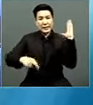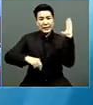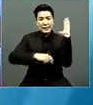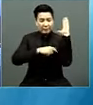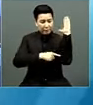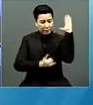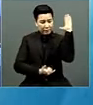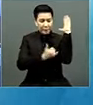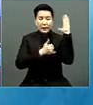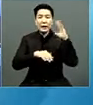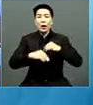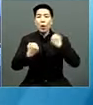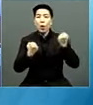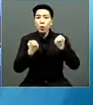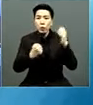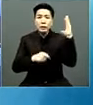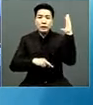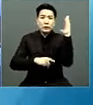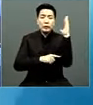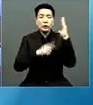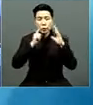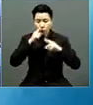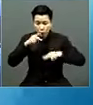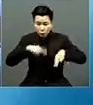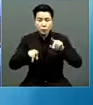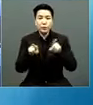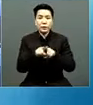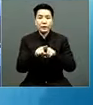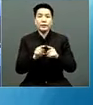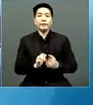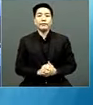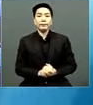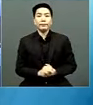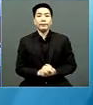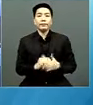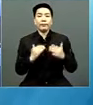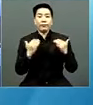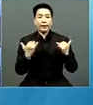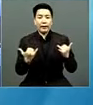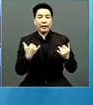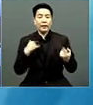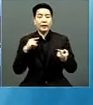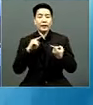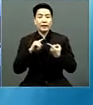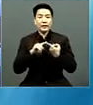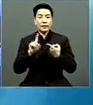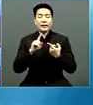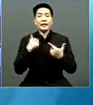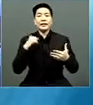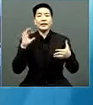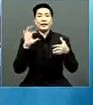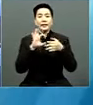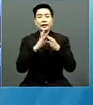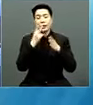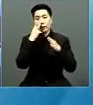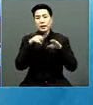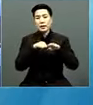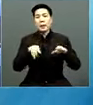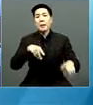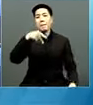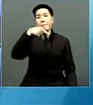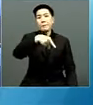แดนที่เป็นทางบกก็ยังต้องดูแลอยู่นะครับอันนี้เป็นถัดมาก็จะเป็นการรายงานผู้ป่วยที่เข้าเกณฑ์ PUI